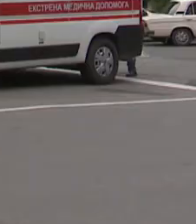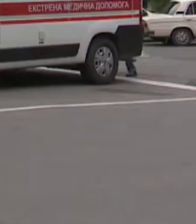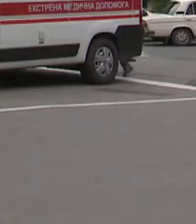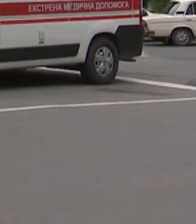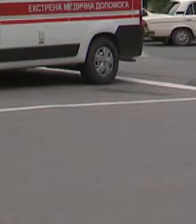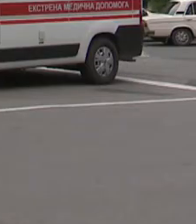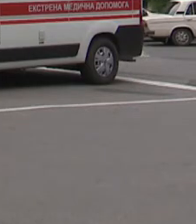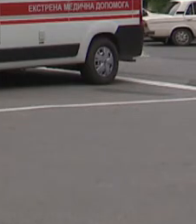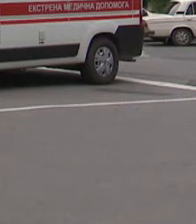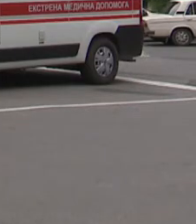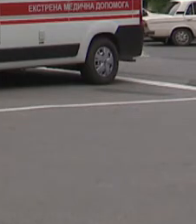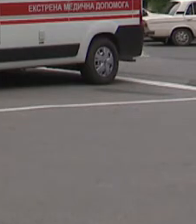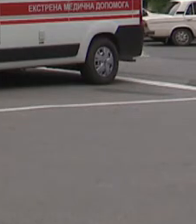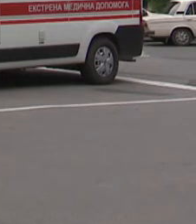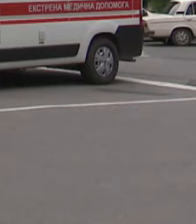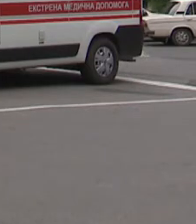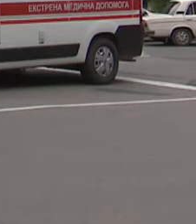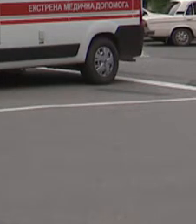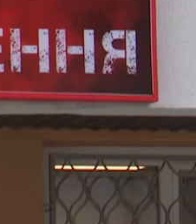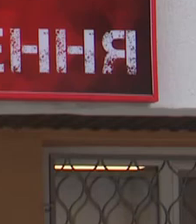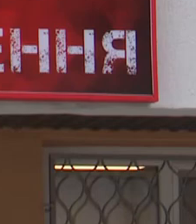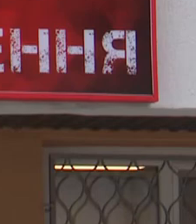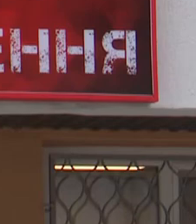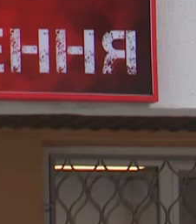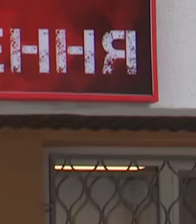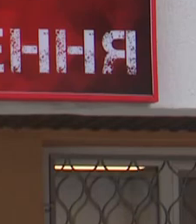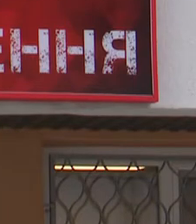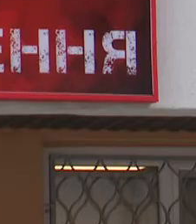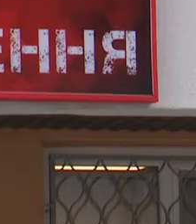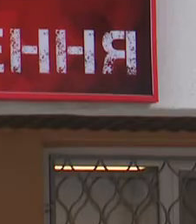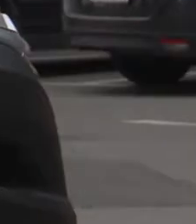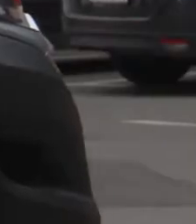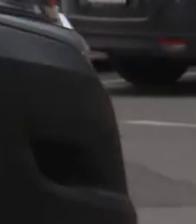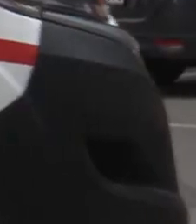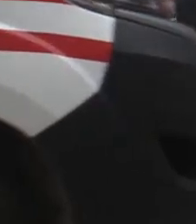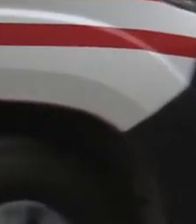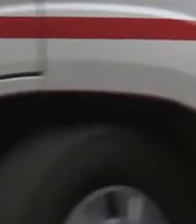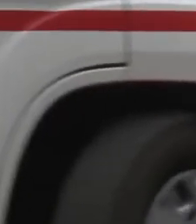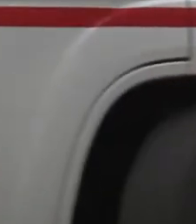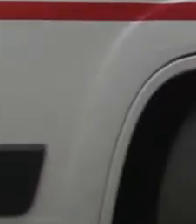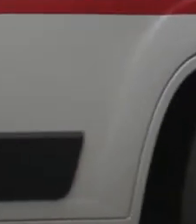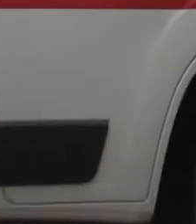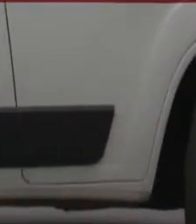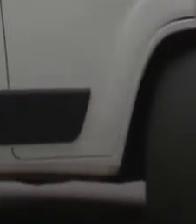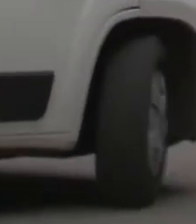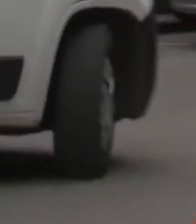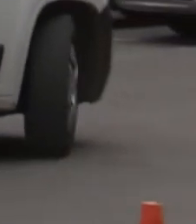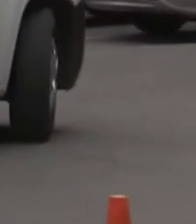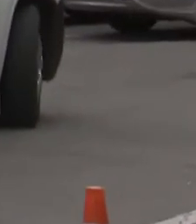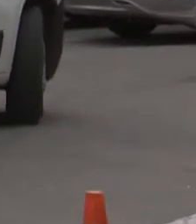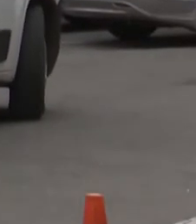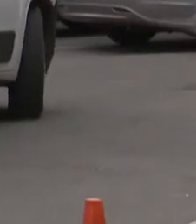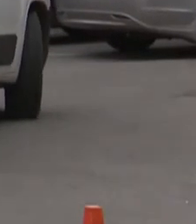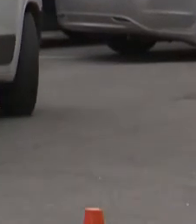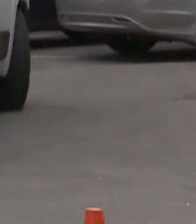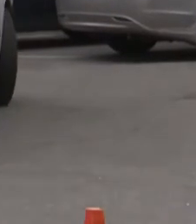навесні. Ситуація з поширенням коронавірусної інфекції стрімко погіршується, констатує головний санлікар Ігор Кузін. Причина –